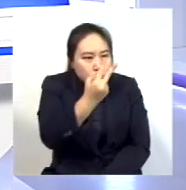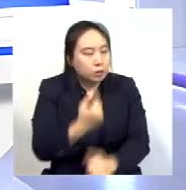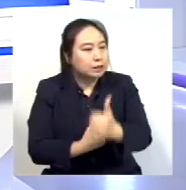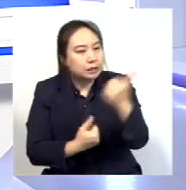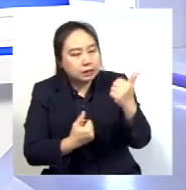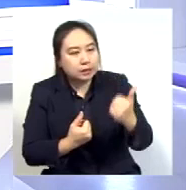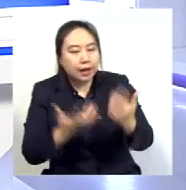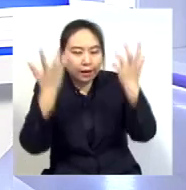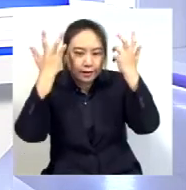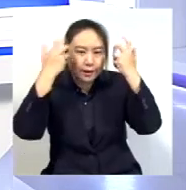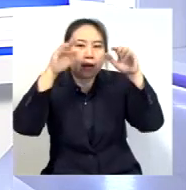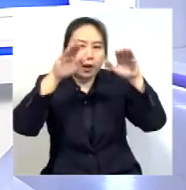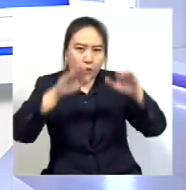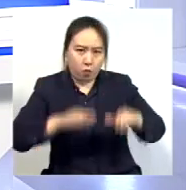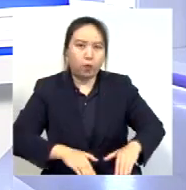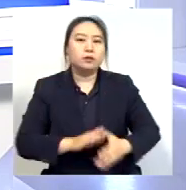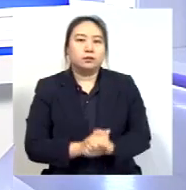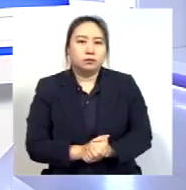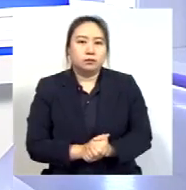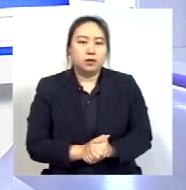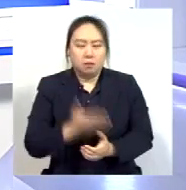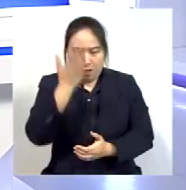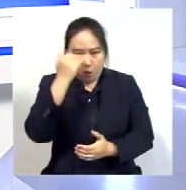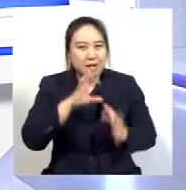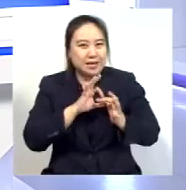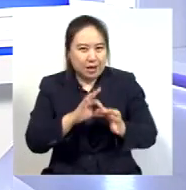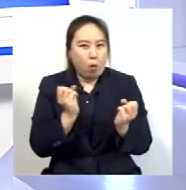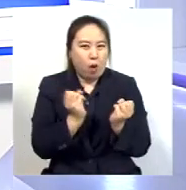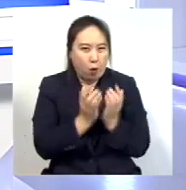ะทำให้ความเครียดของเราลดลงนะคะเพราะว่ามันเป็นผลกระทบระยะยาวนะคะ